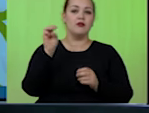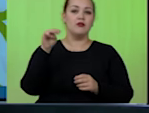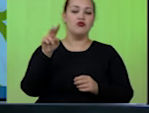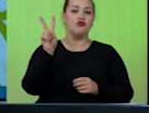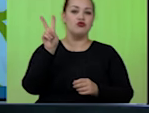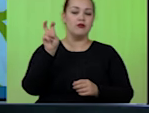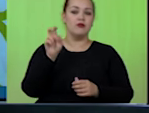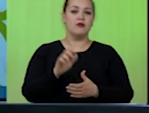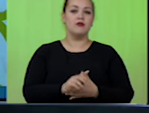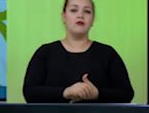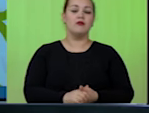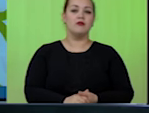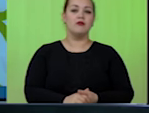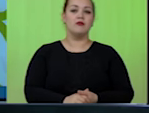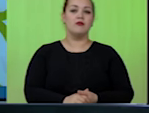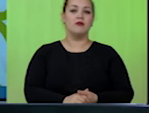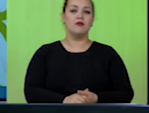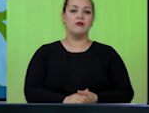70200. С.